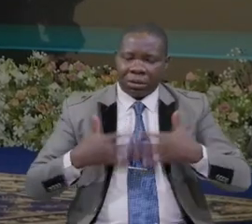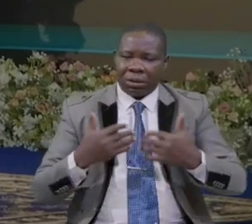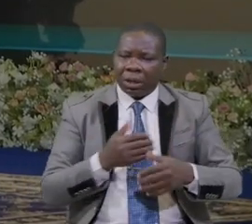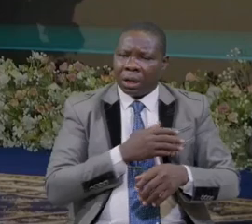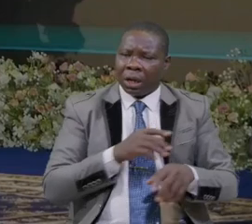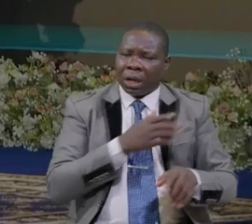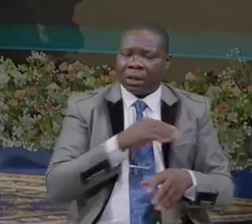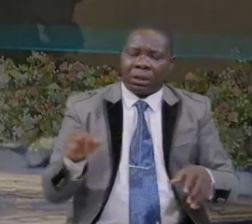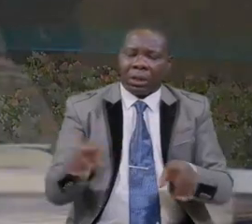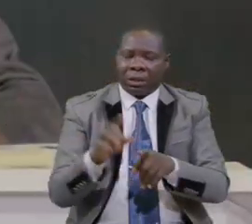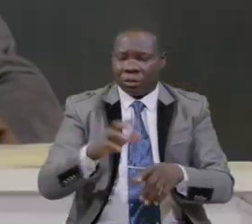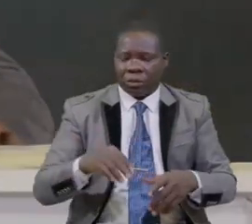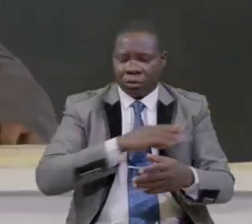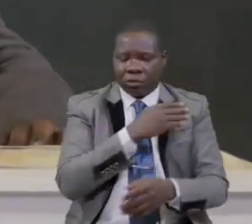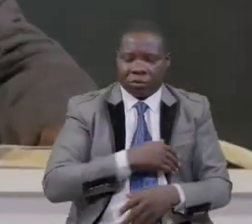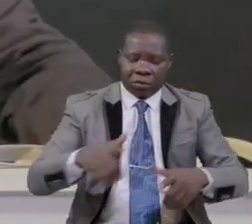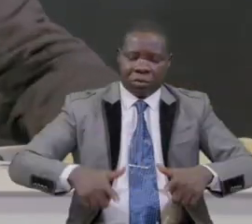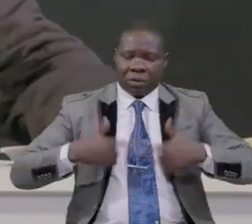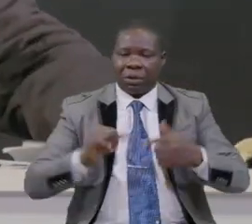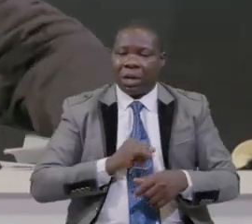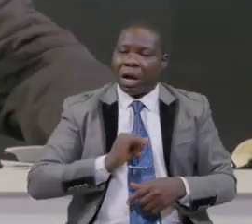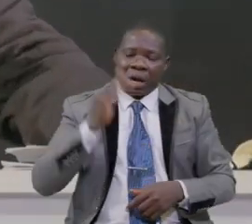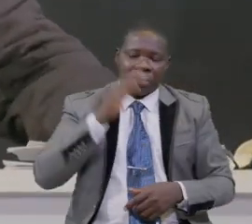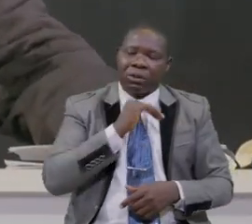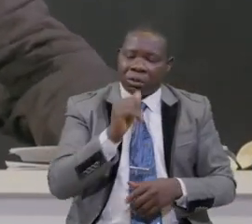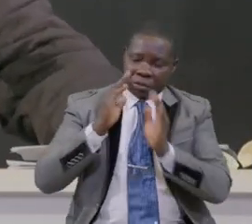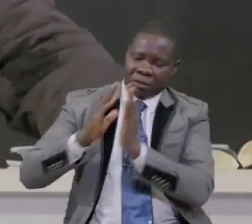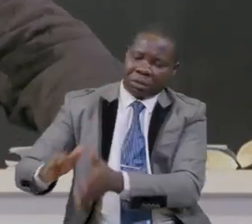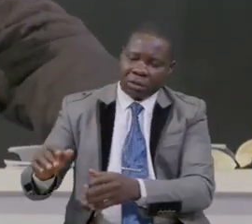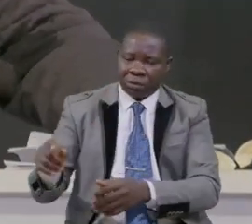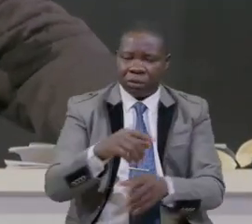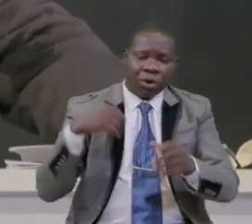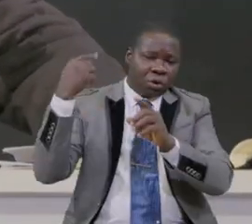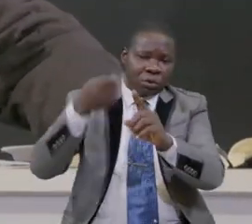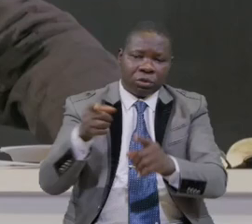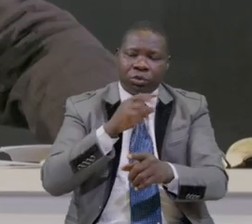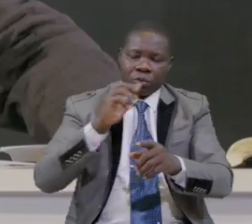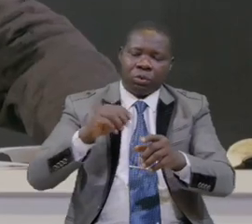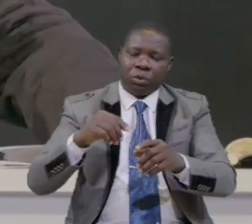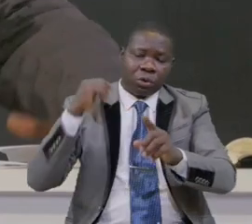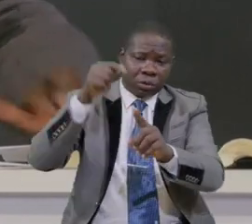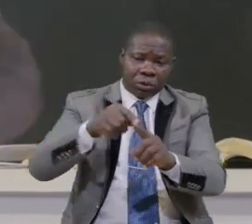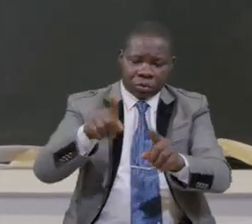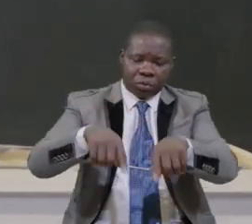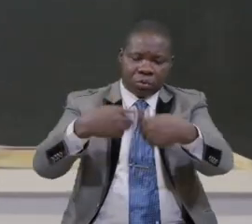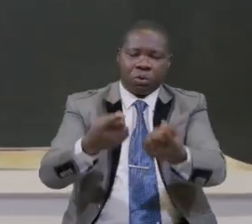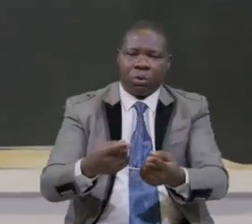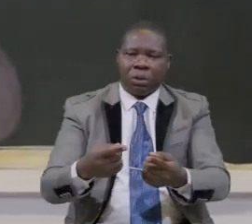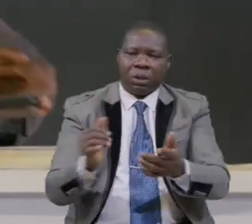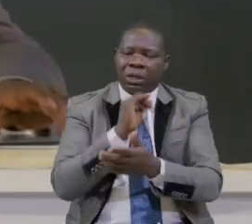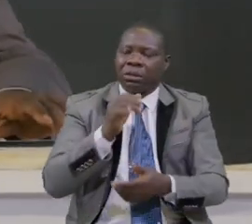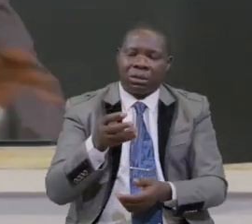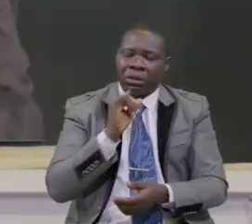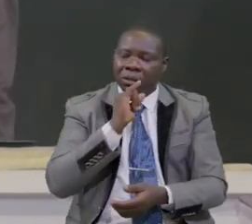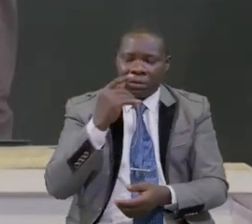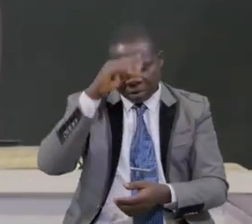ici, je ne te laisserai point jusqu'à ce que tu partes. Ça c'est un homme qui cherche quelque